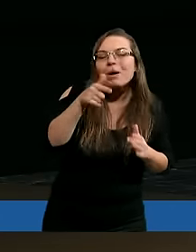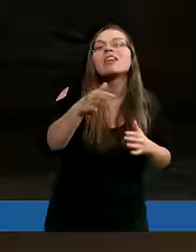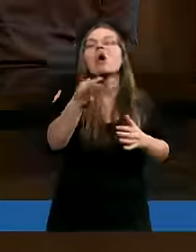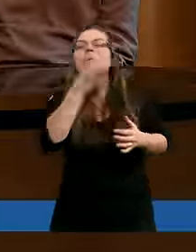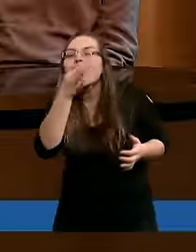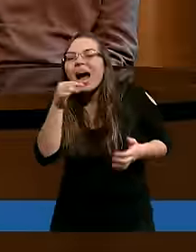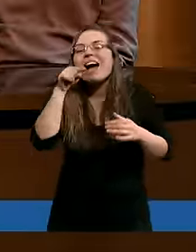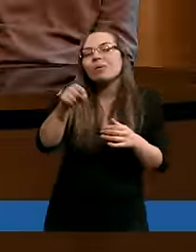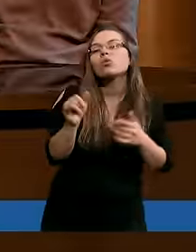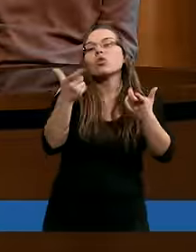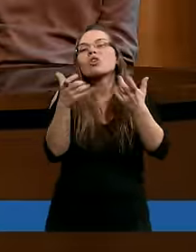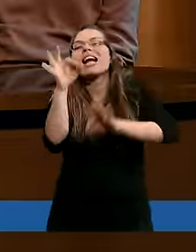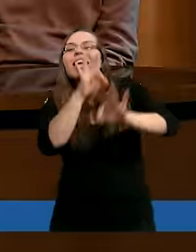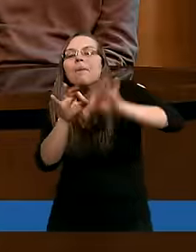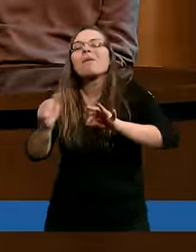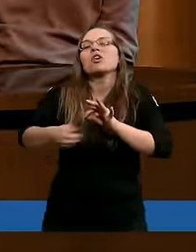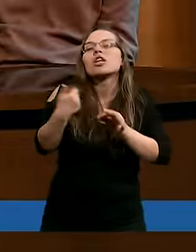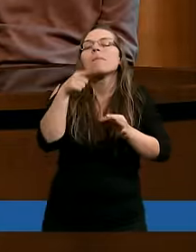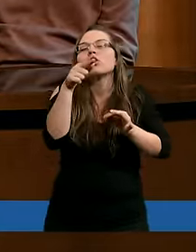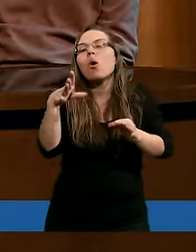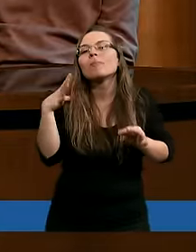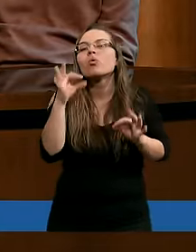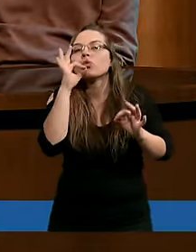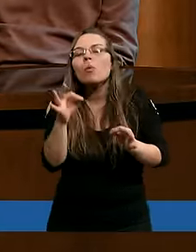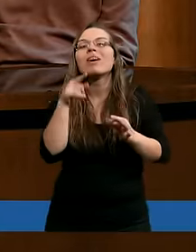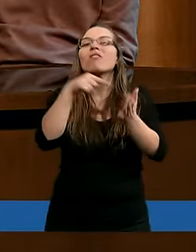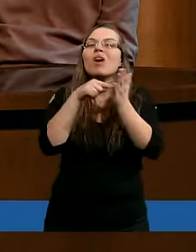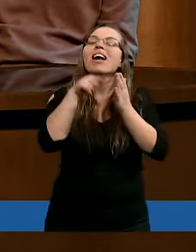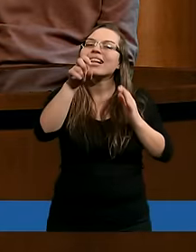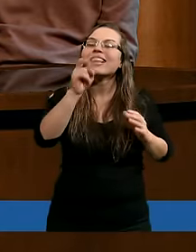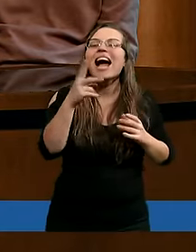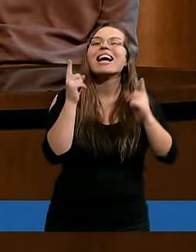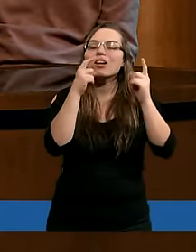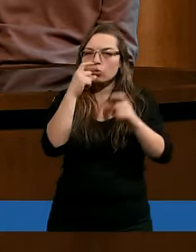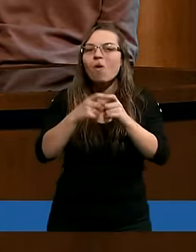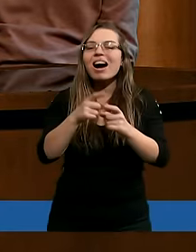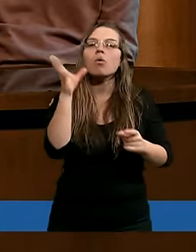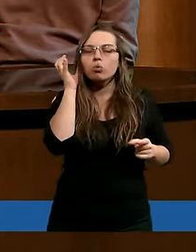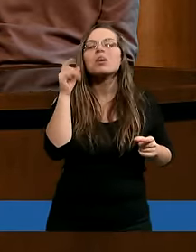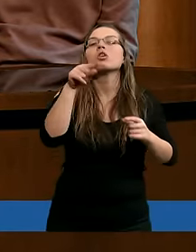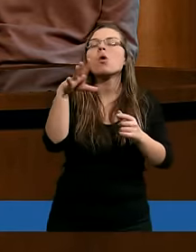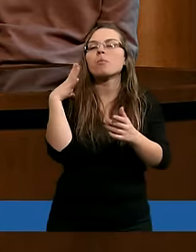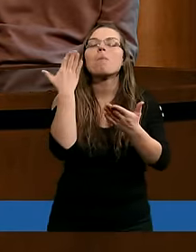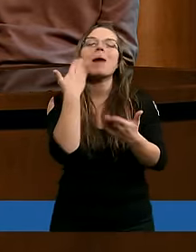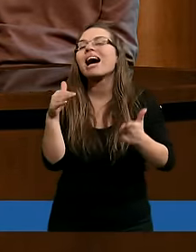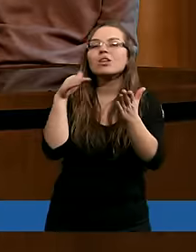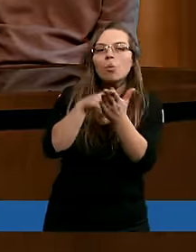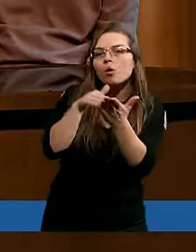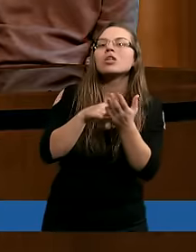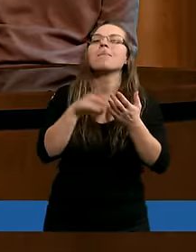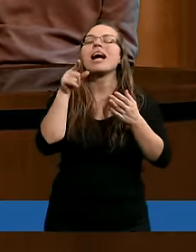to, zrobimy coś, żeby to było. I często też słyszałam właśnie takie słowa i to było to potrzebne.